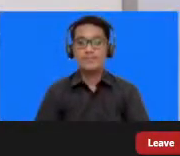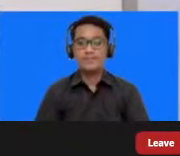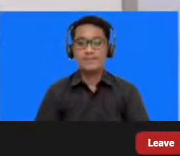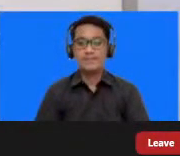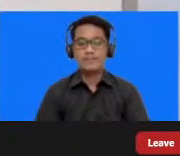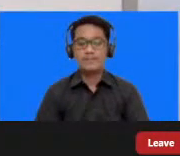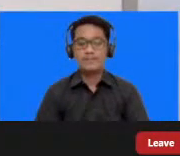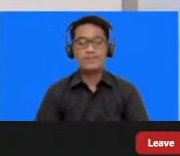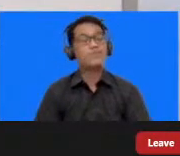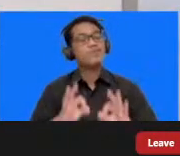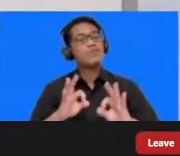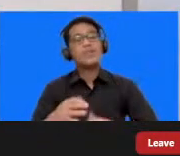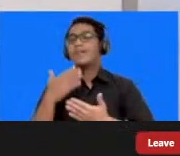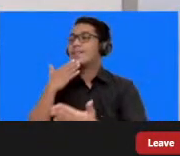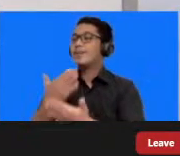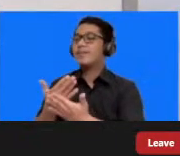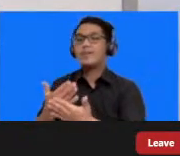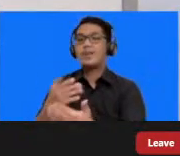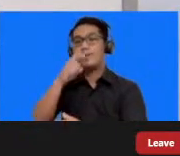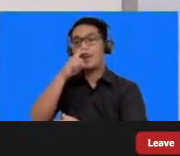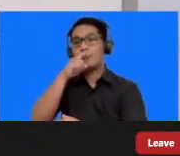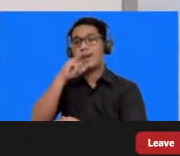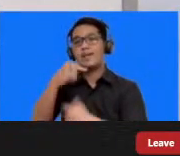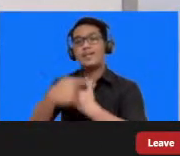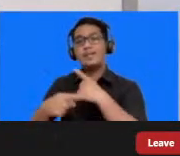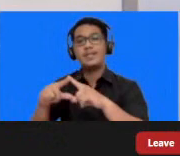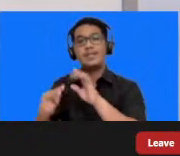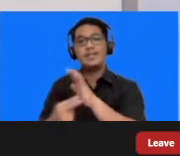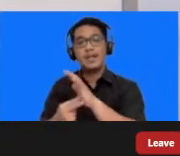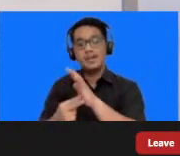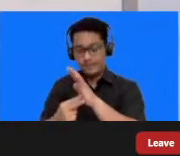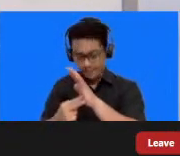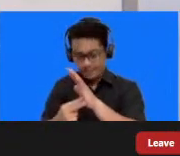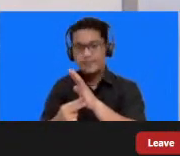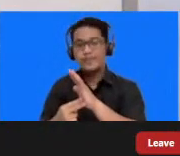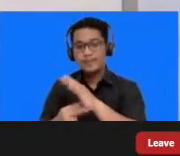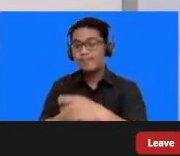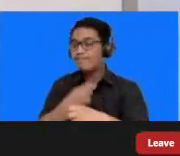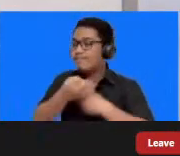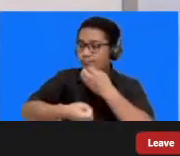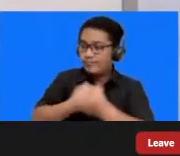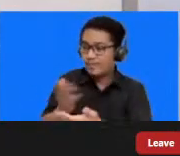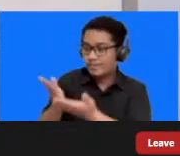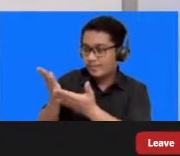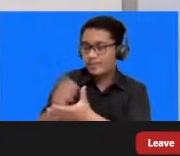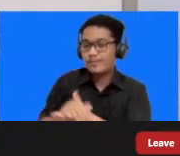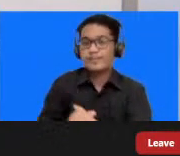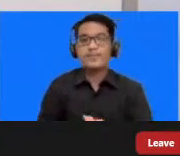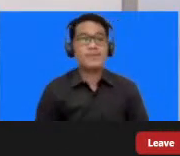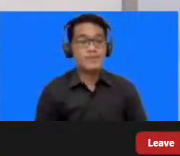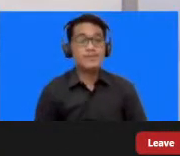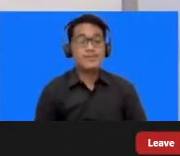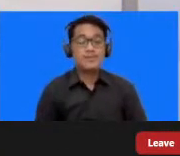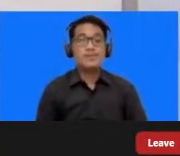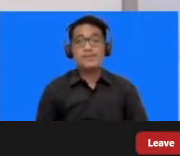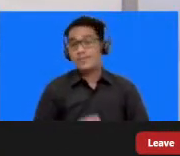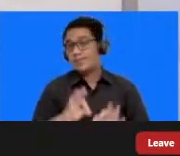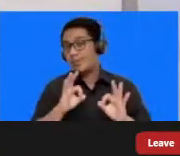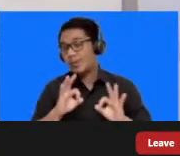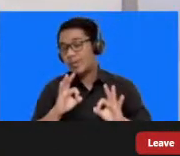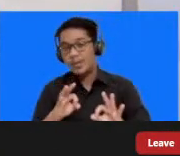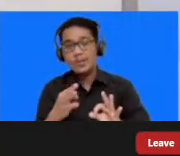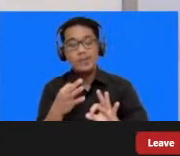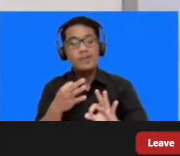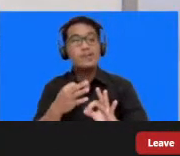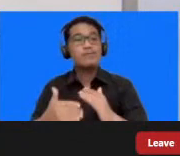Thank you, Mr. Ian Kusmadiana, for the remarks. So ladies and gentlemen, before we going to the next agenda, we'll have